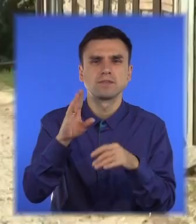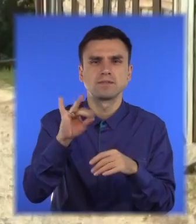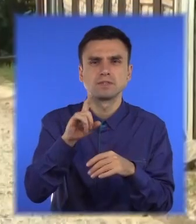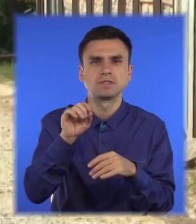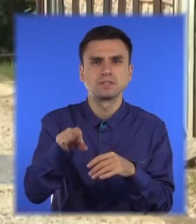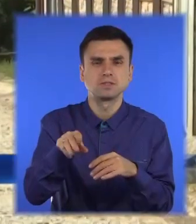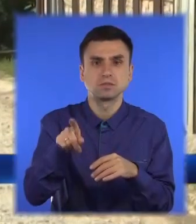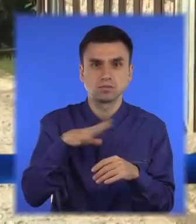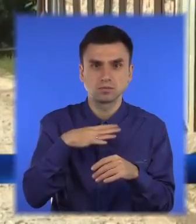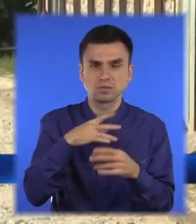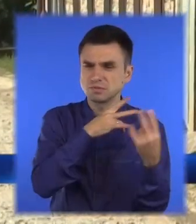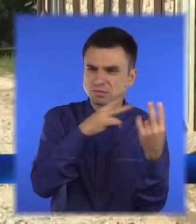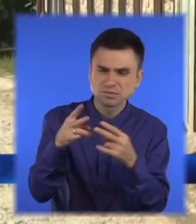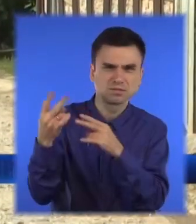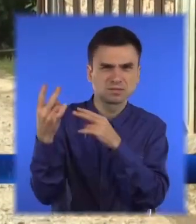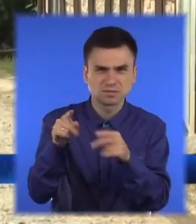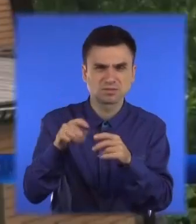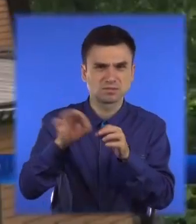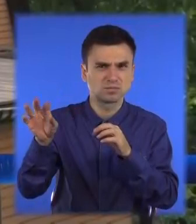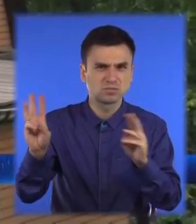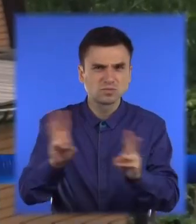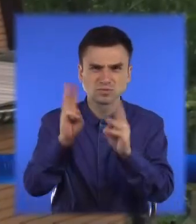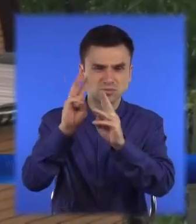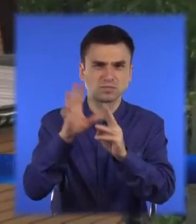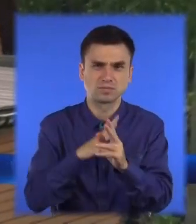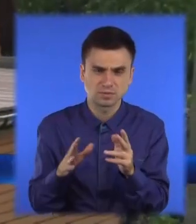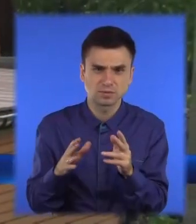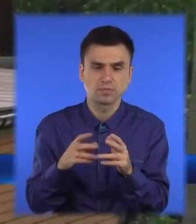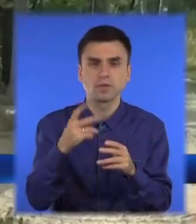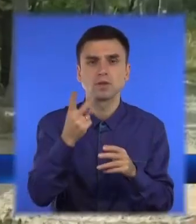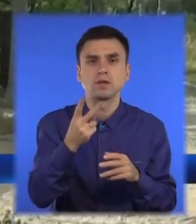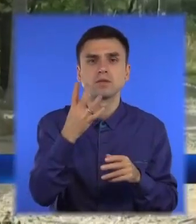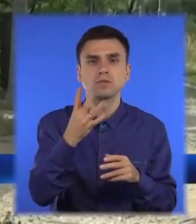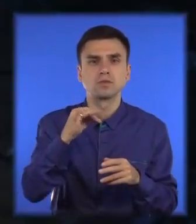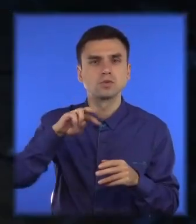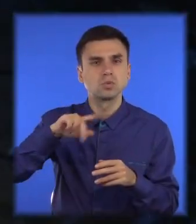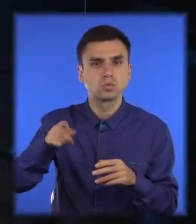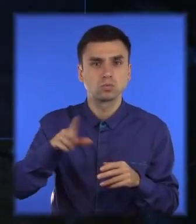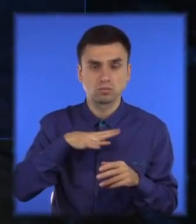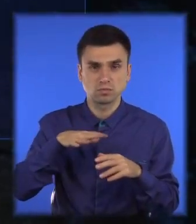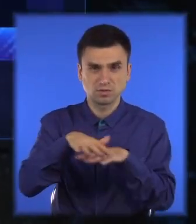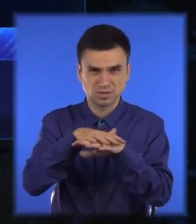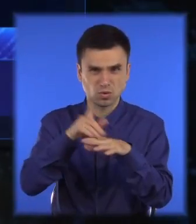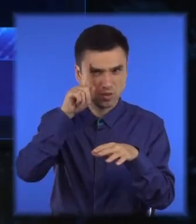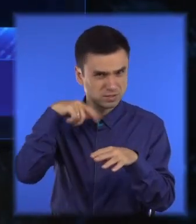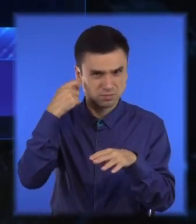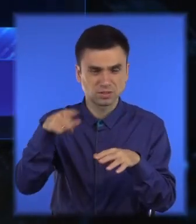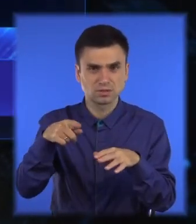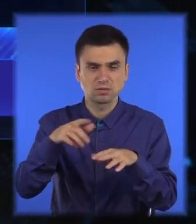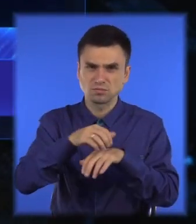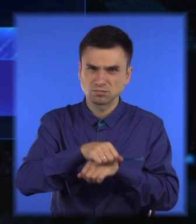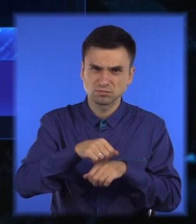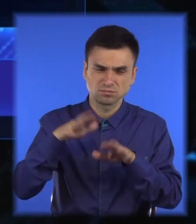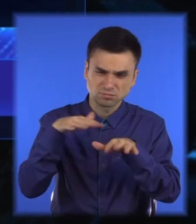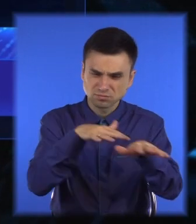пожежа. А 24 липня представники спільноти навіть вийшли на мітинг. До Криворізького відділу поліції